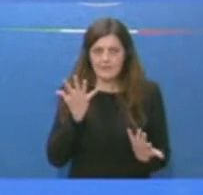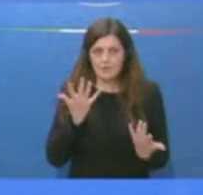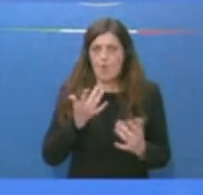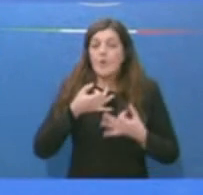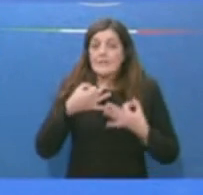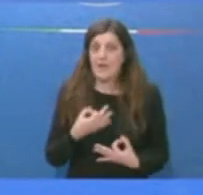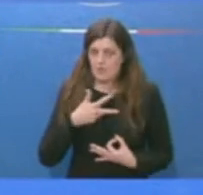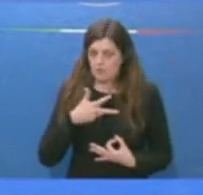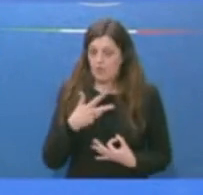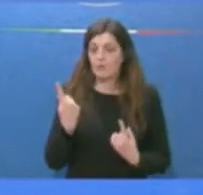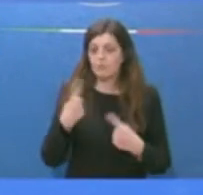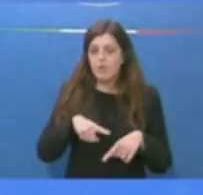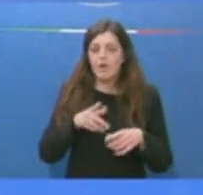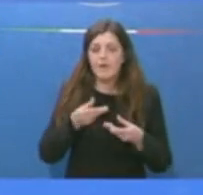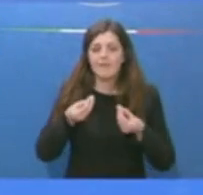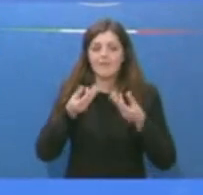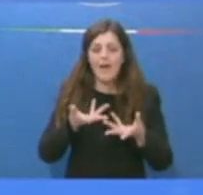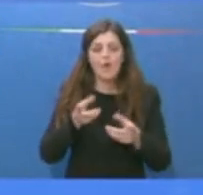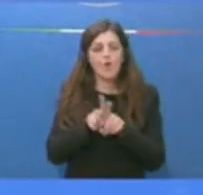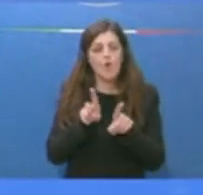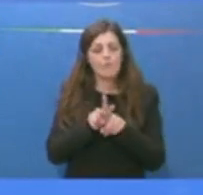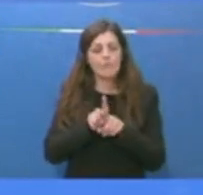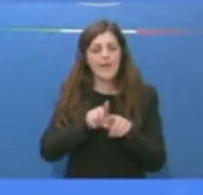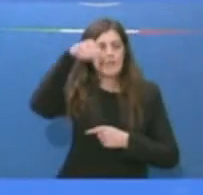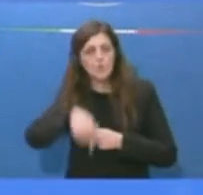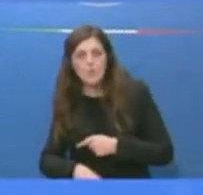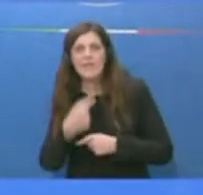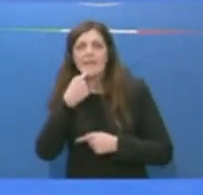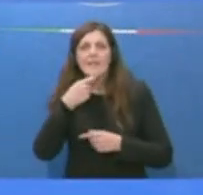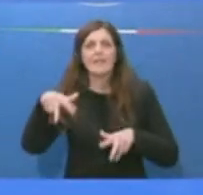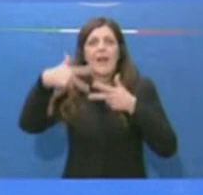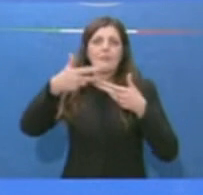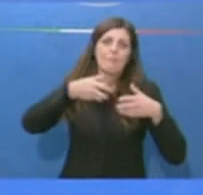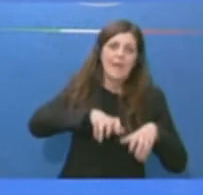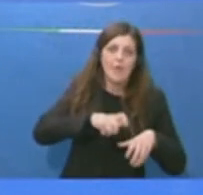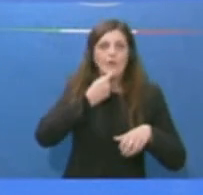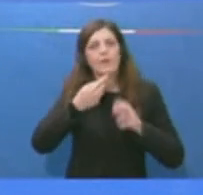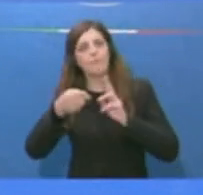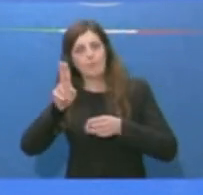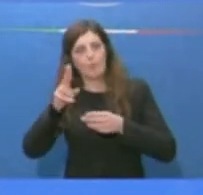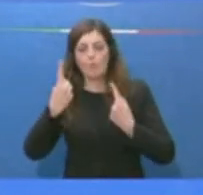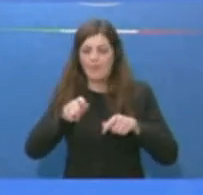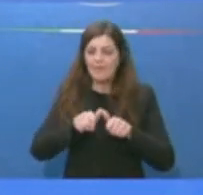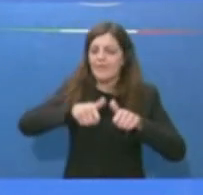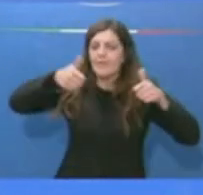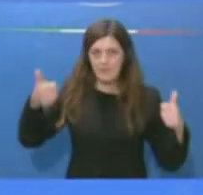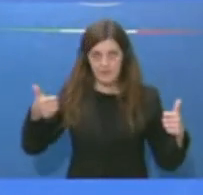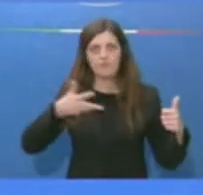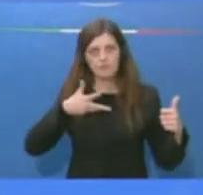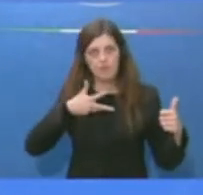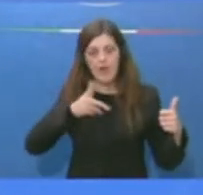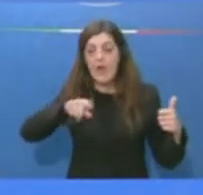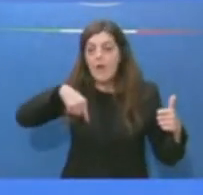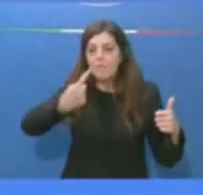provoca delle disuguaglianze destinate a restare diseguaglianze che si riflettono poi su tutto il